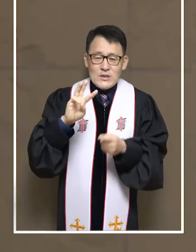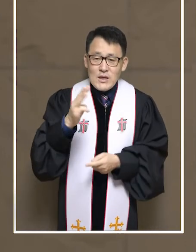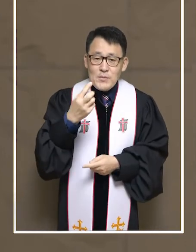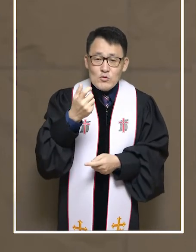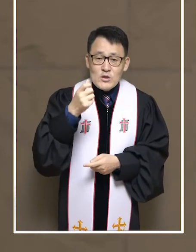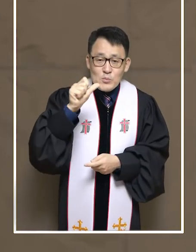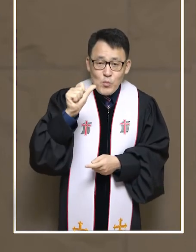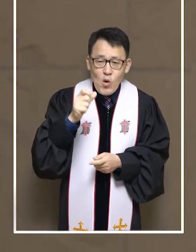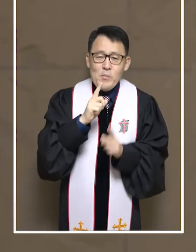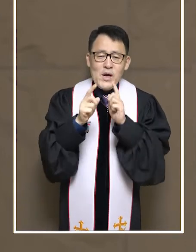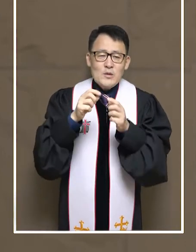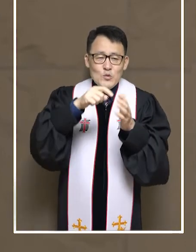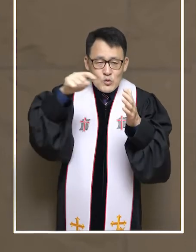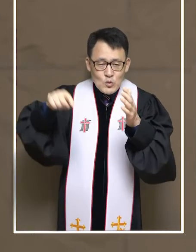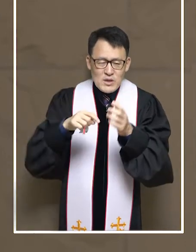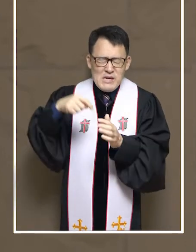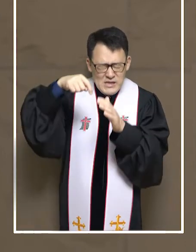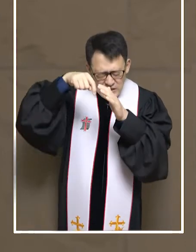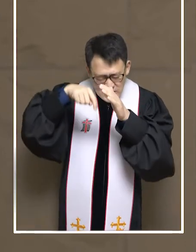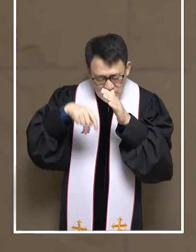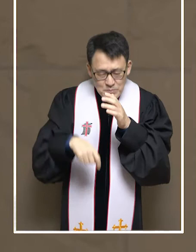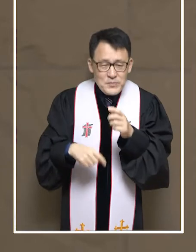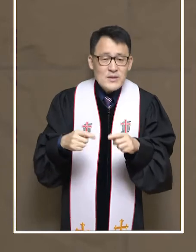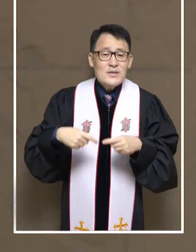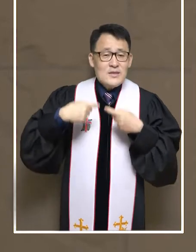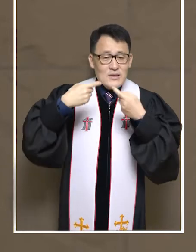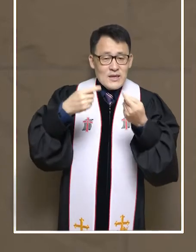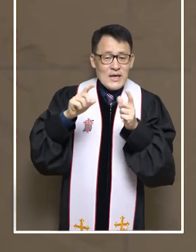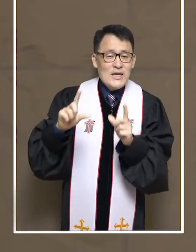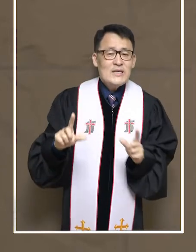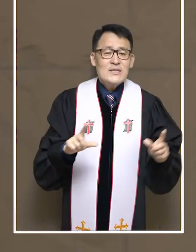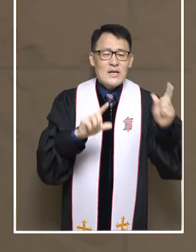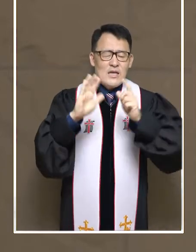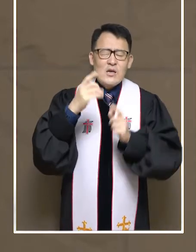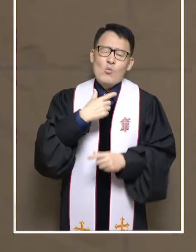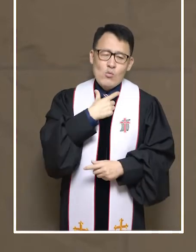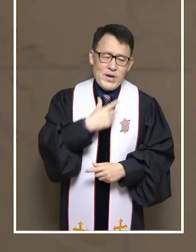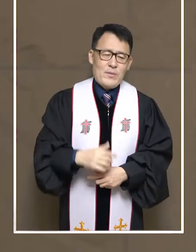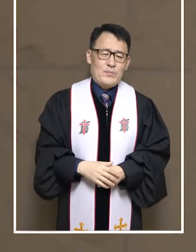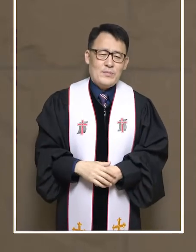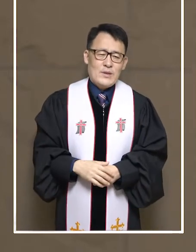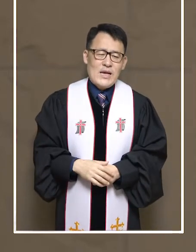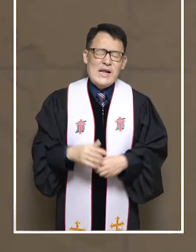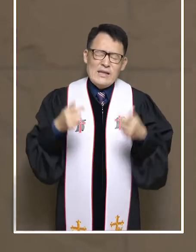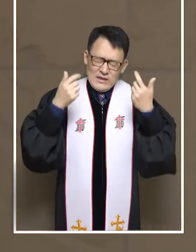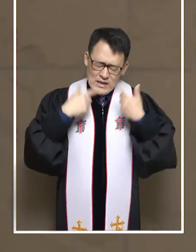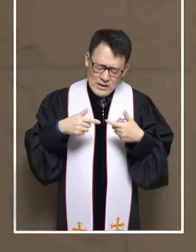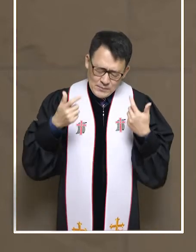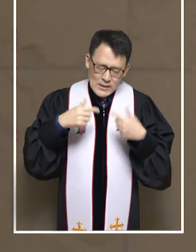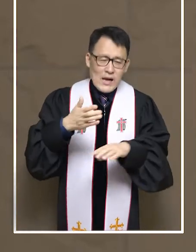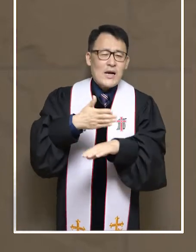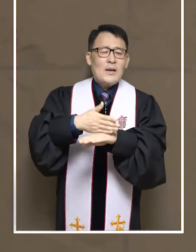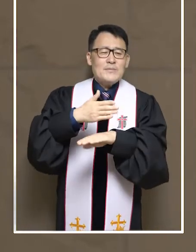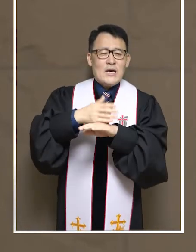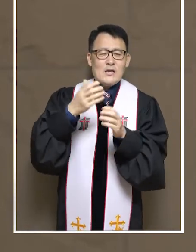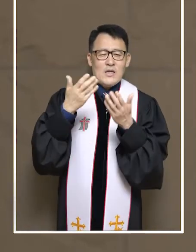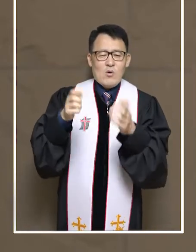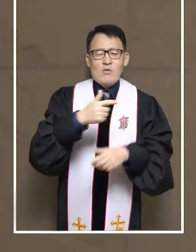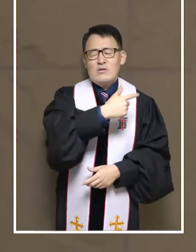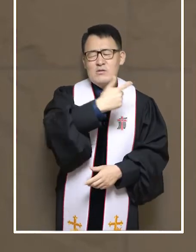통하여 말씀 속으로 더 깊이 걸어 들어가시게 되기를 바랍니다.